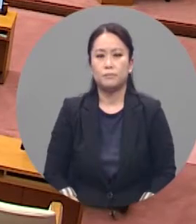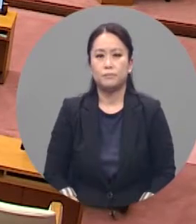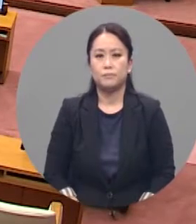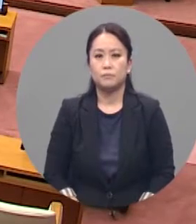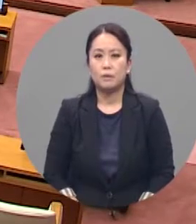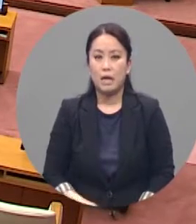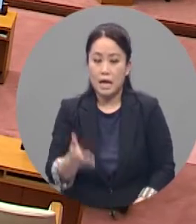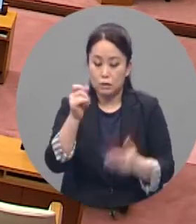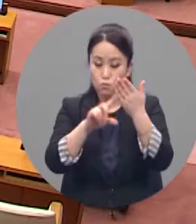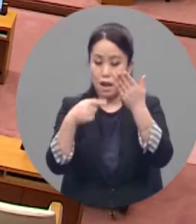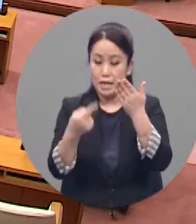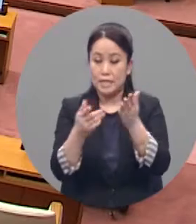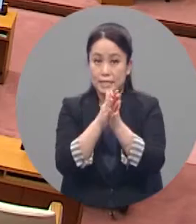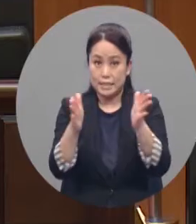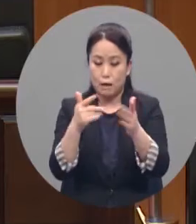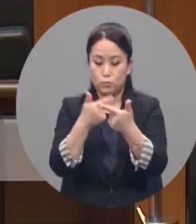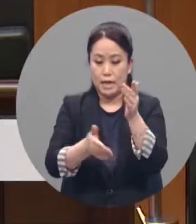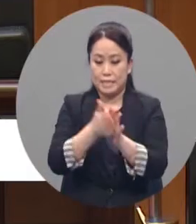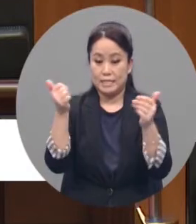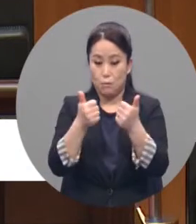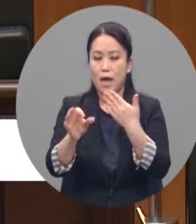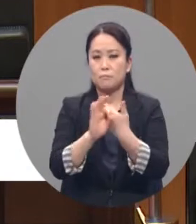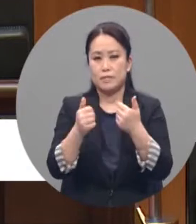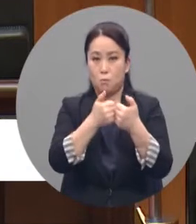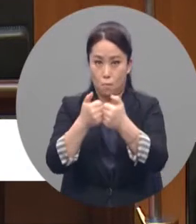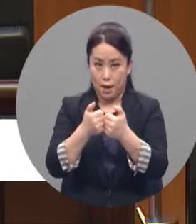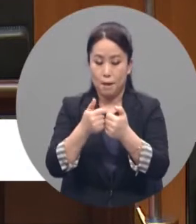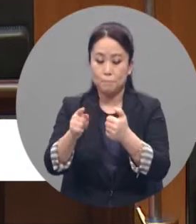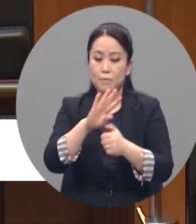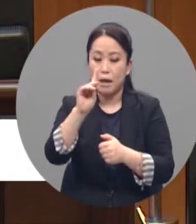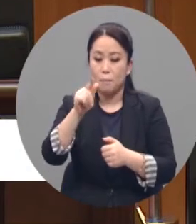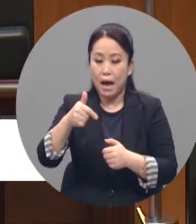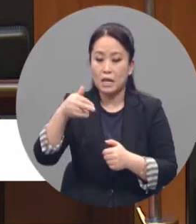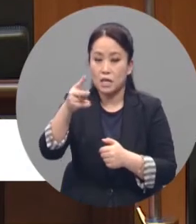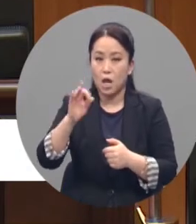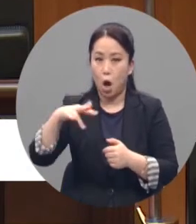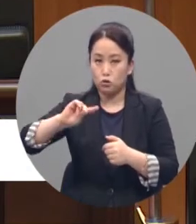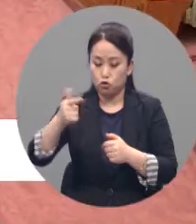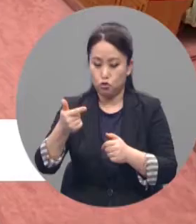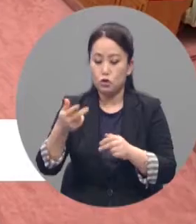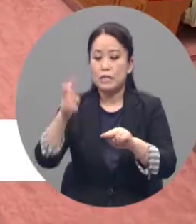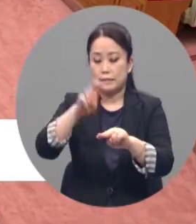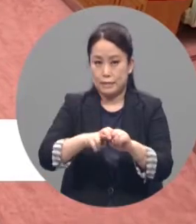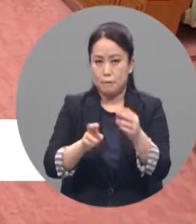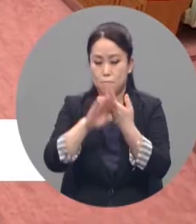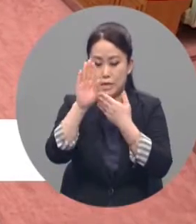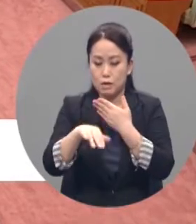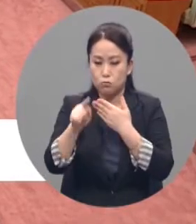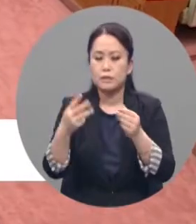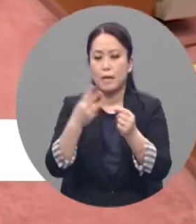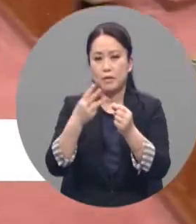지난 1일 시작된 부산시의회 임시회. 박형준 시장 취임 이후 세 번째 회기로 어느